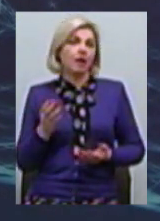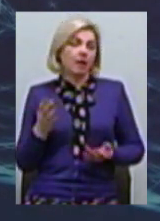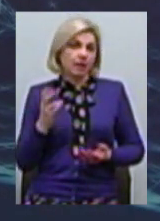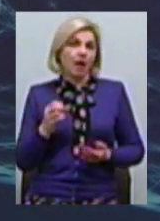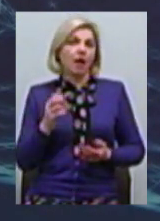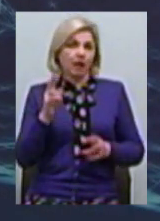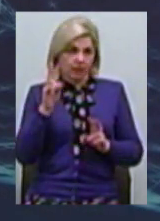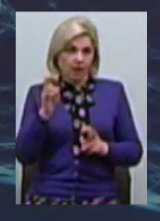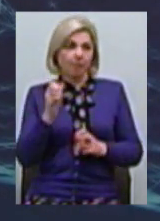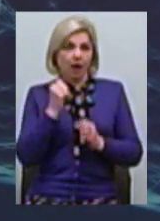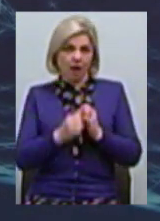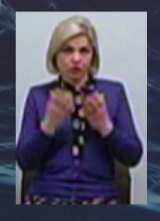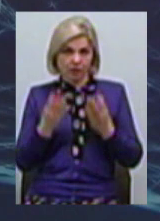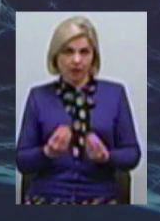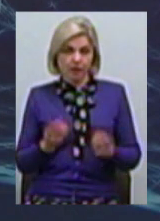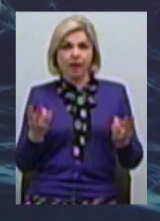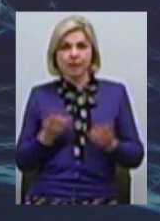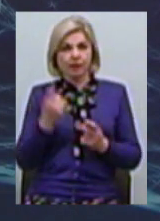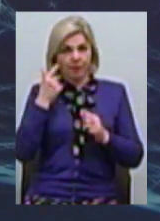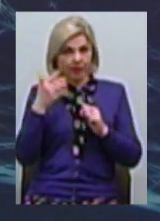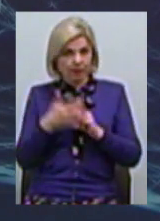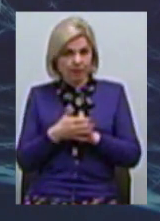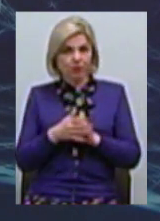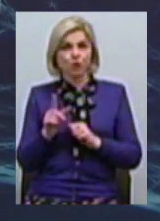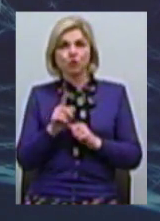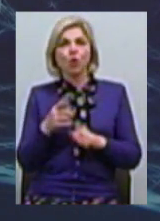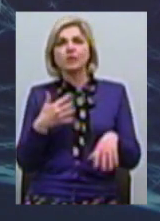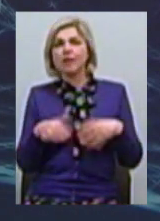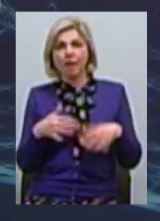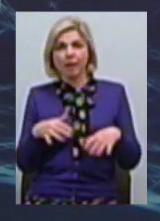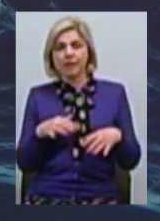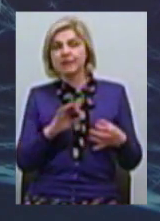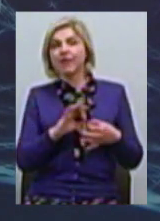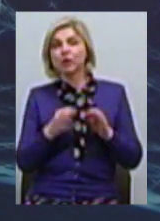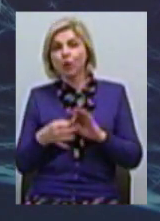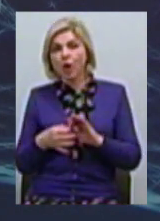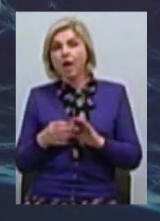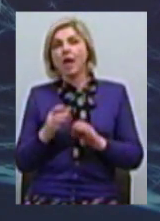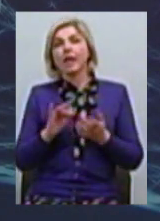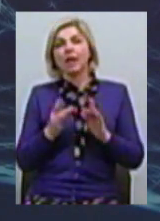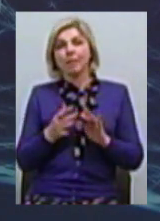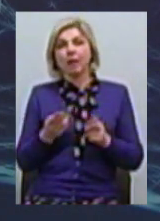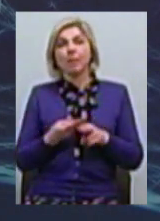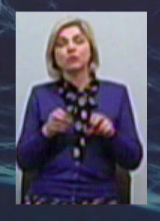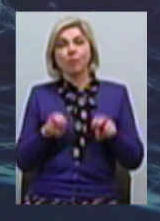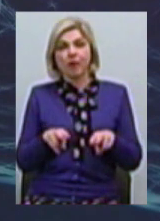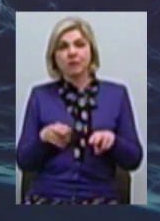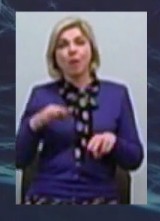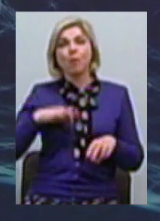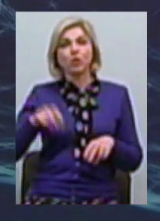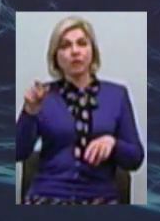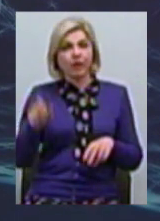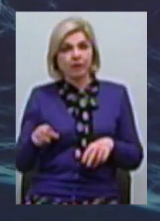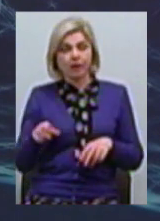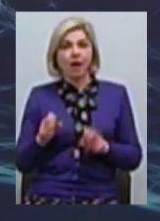каждый день. Здесь надо все-таки понимать, что самое слабое звено в кибербезопасности – это пользователь. То есть